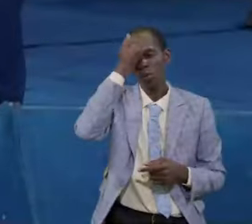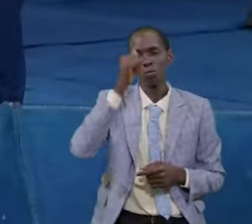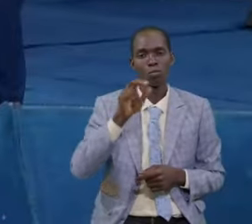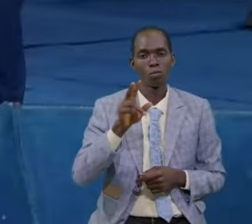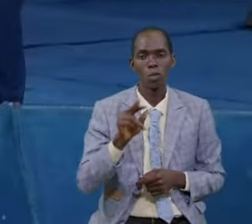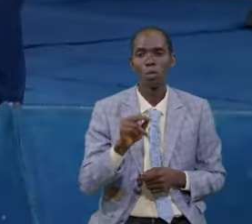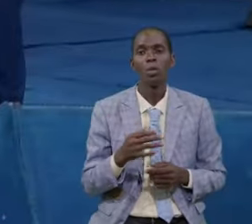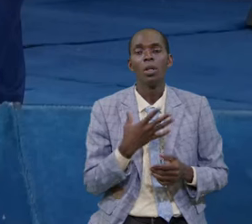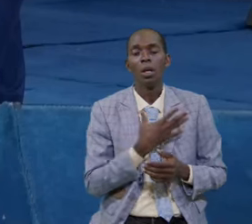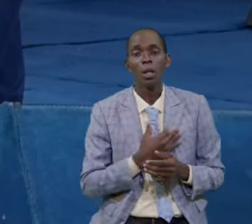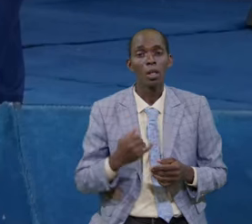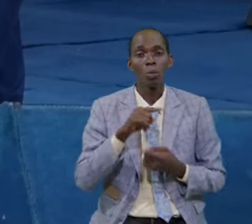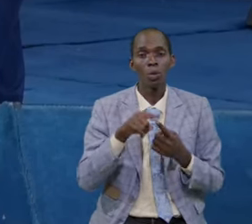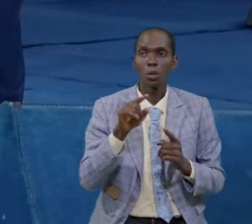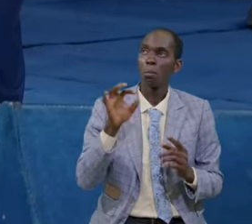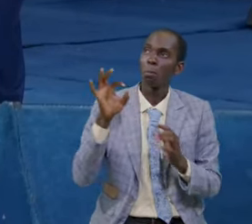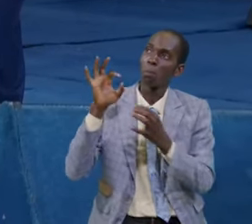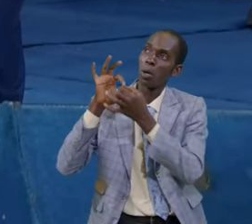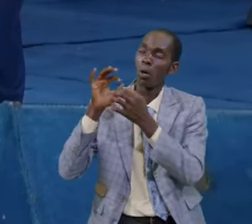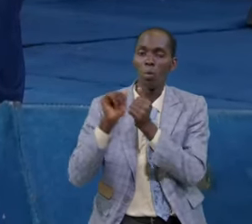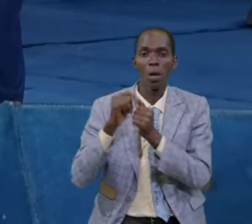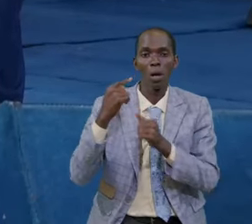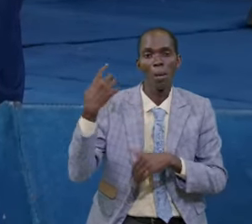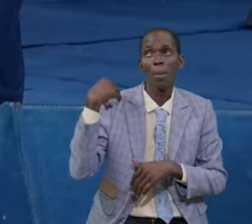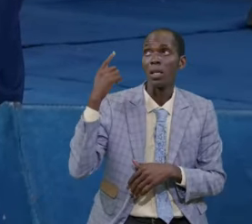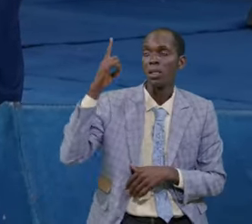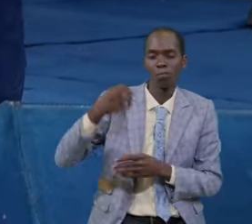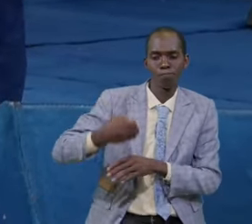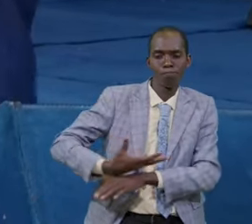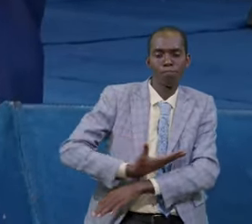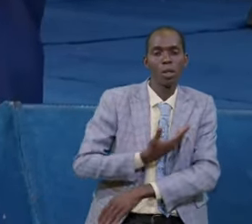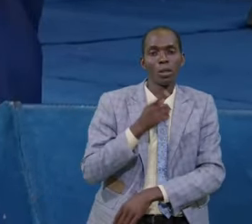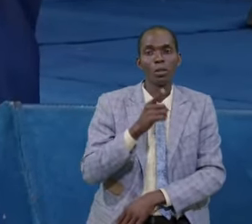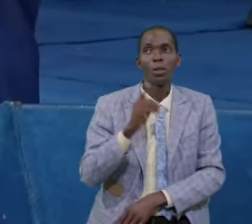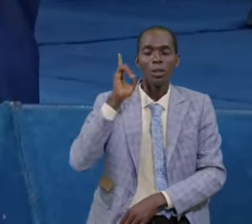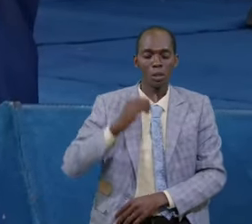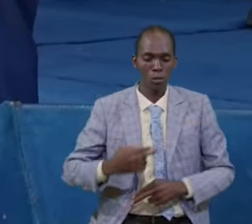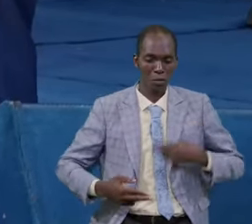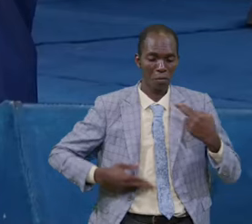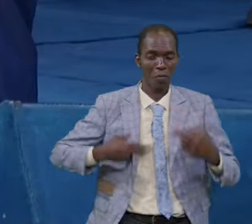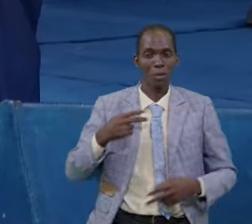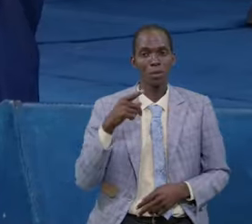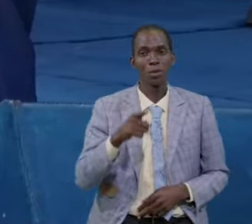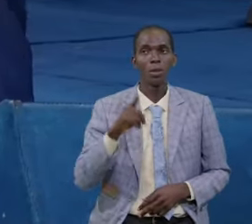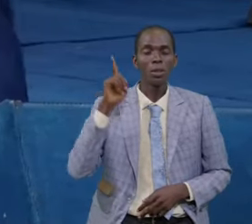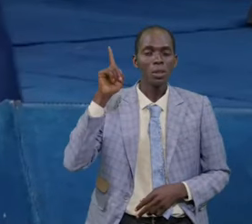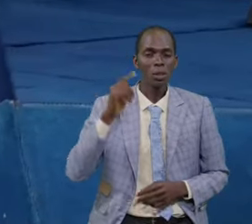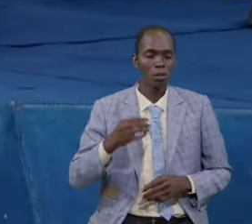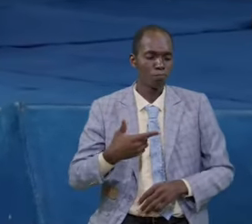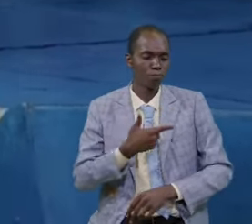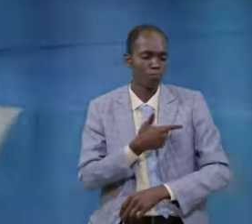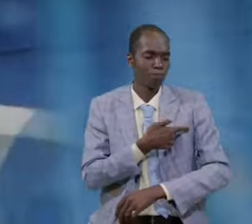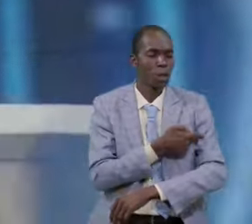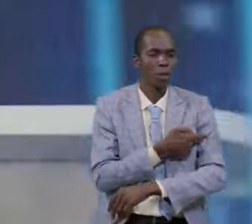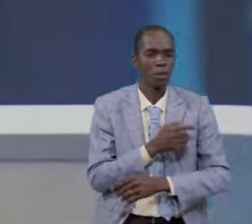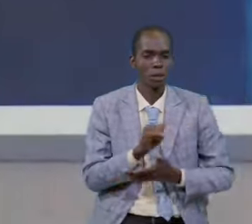tu viens et tu te rattaches au Maître, il t'inspire, il te revigore et il met cette injection